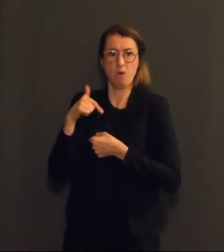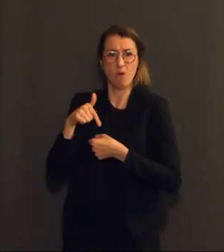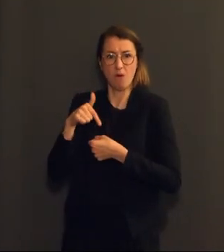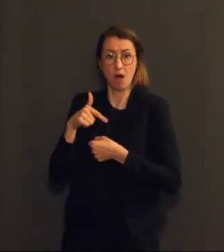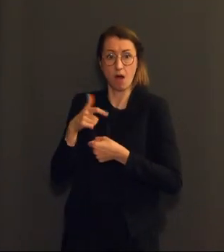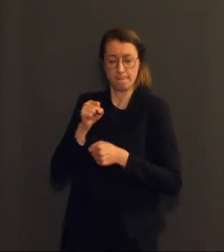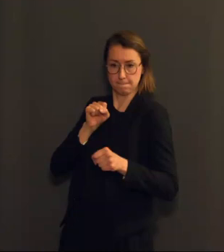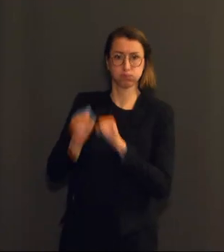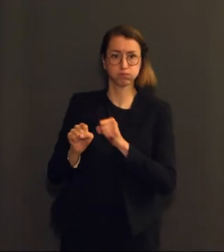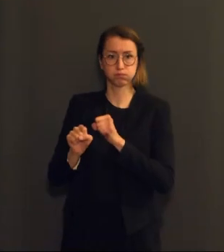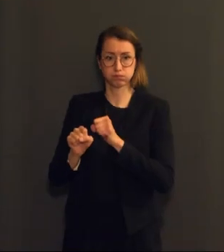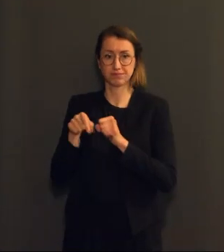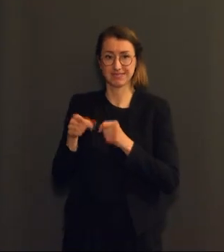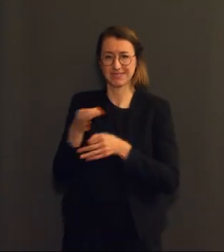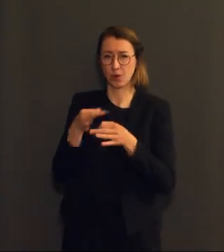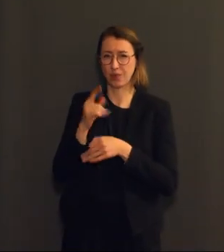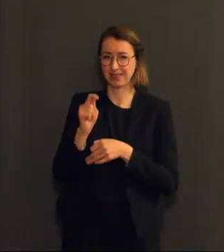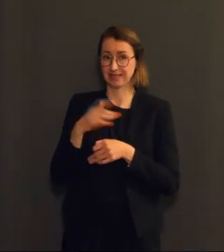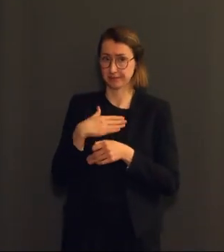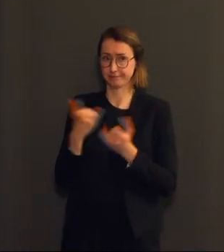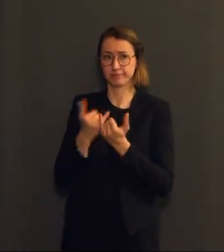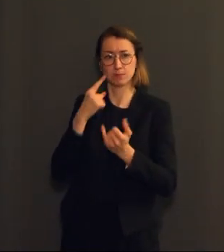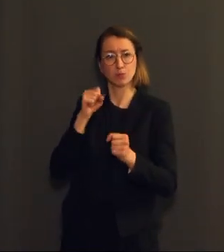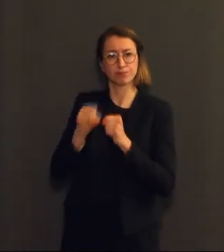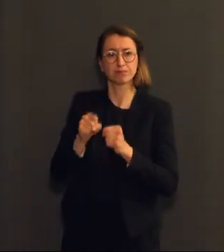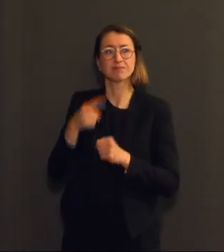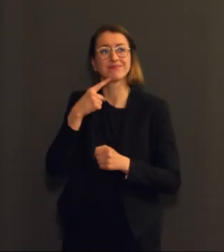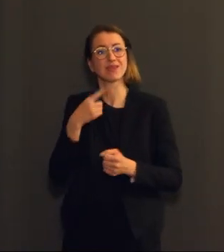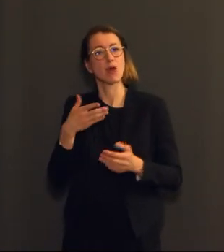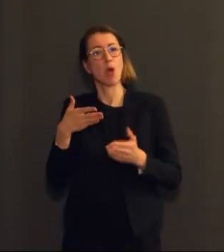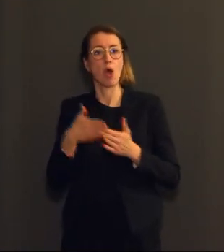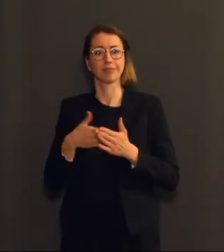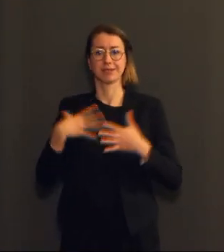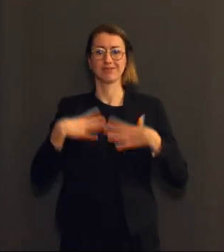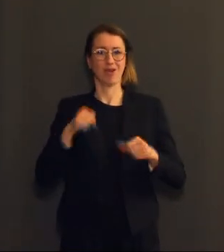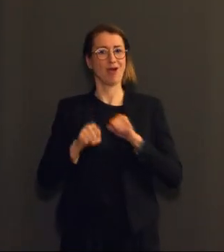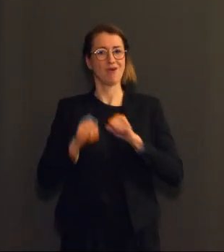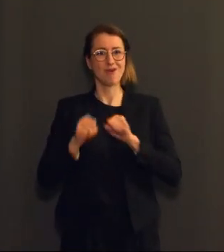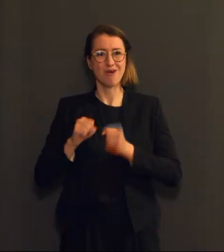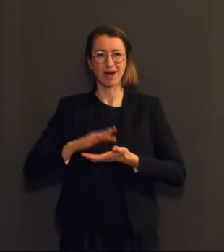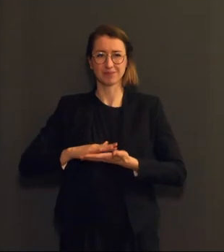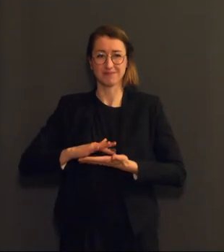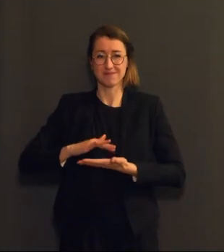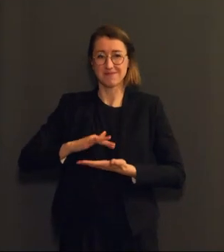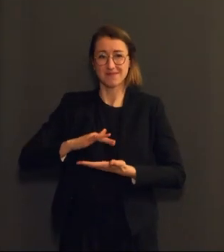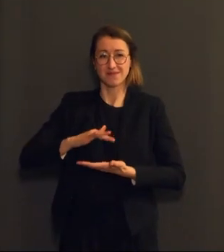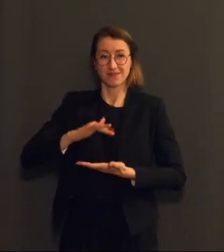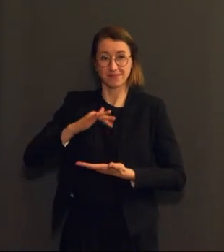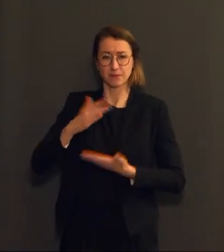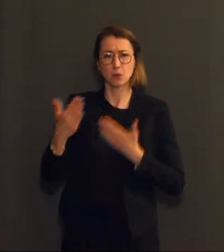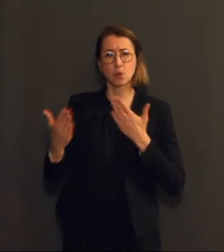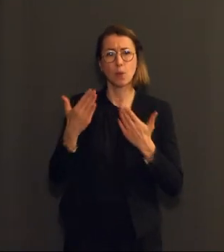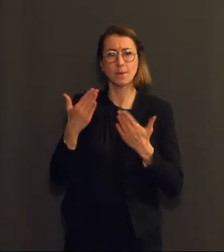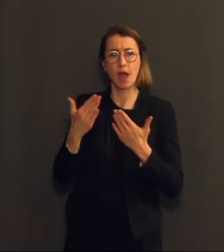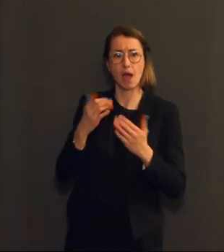en premier élément, comme les anticorps, mais juste après, pour limiter l'évolution vers une infection sévère. Ces